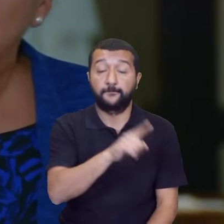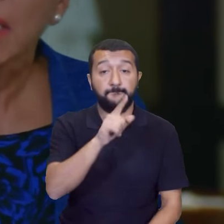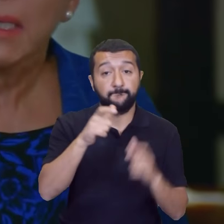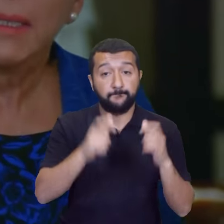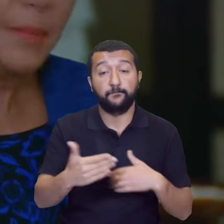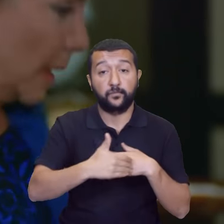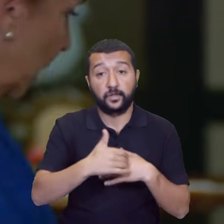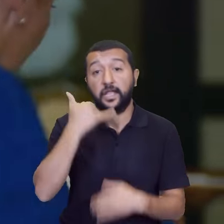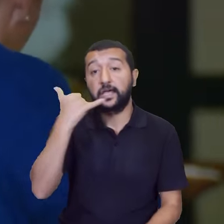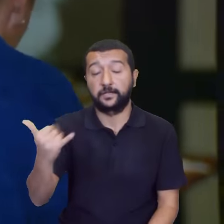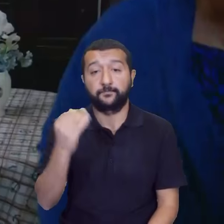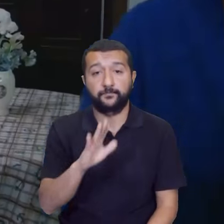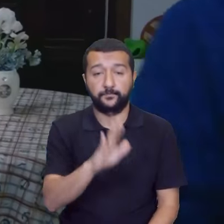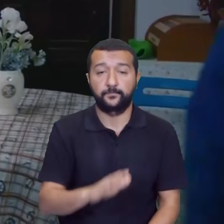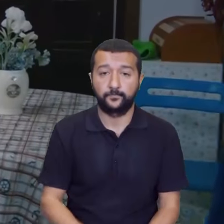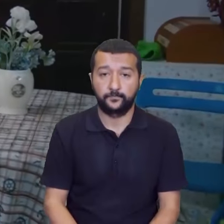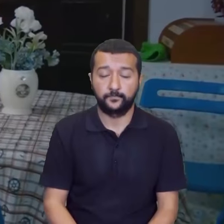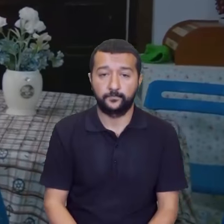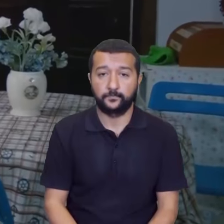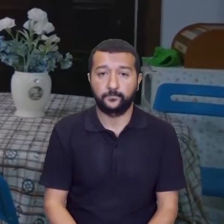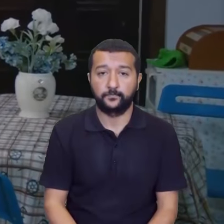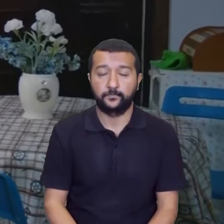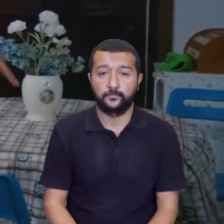bir muayenehaneyi arayayım.